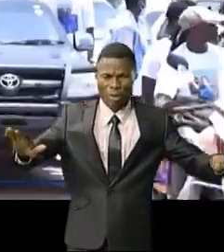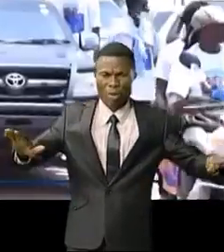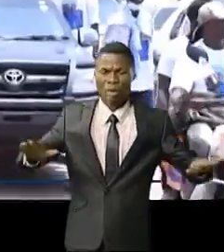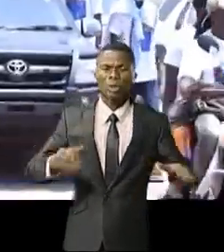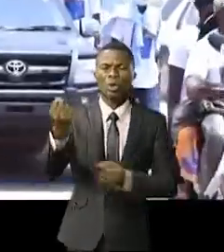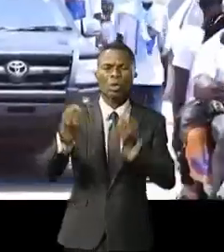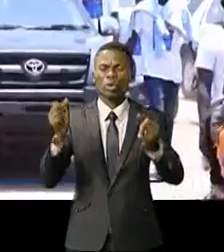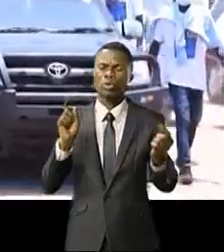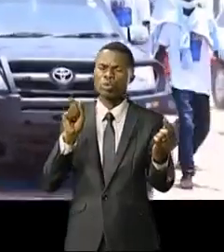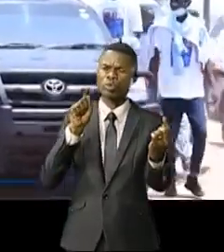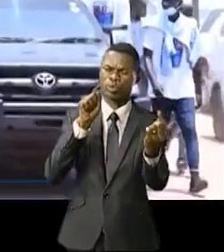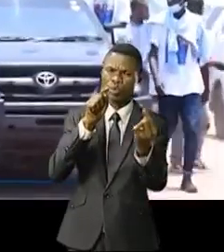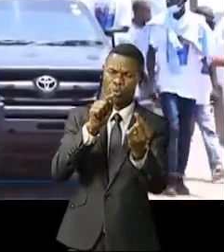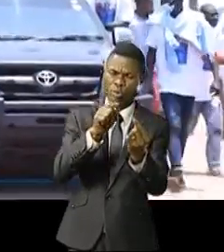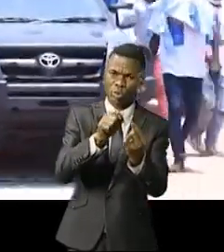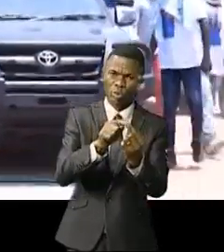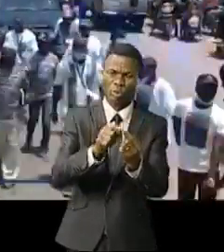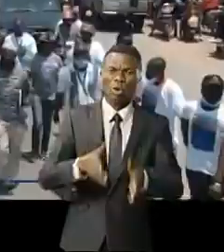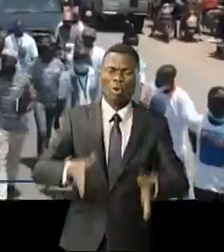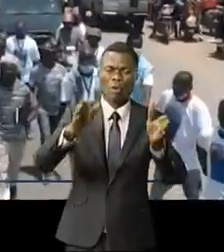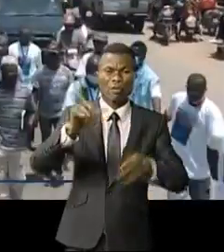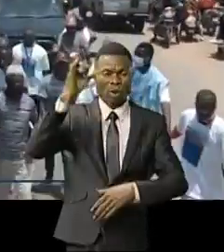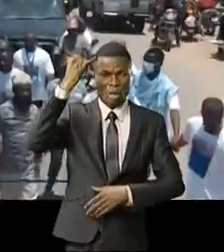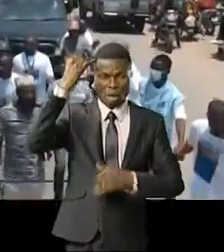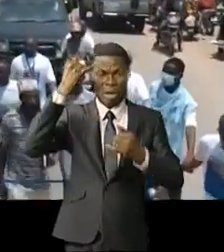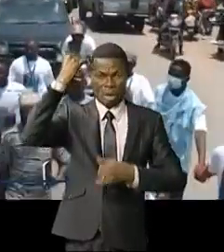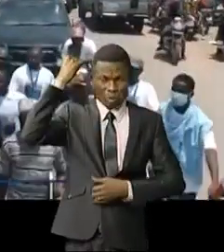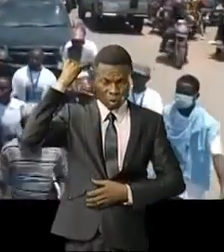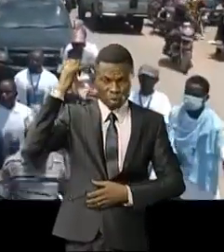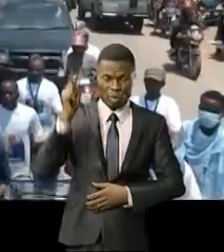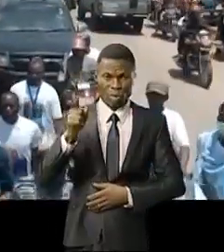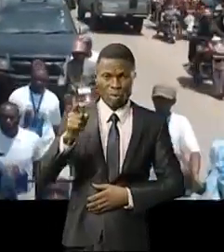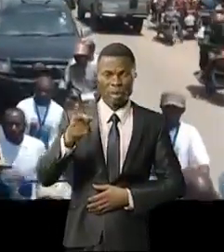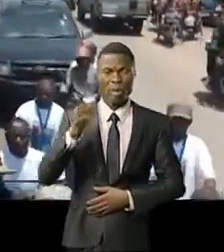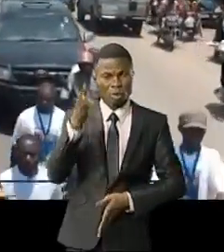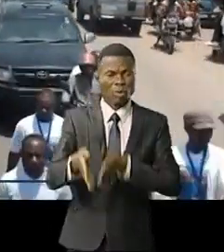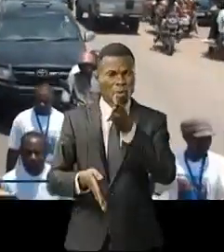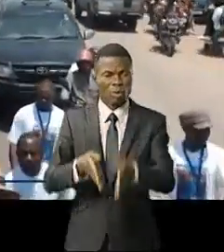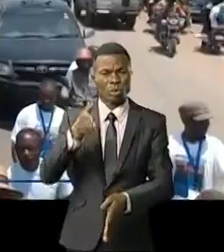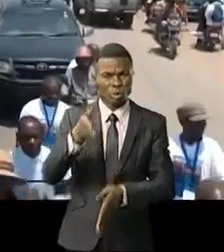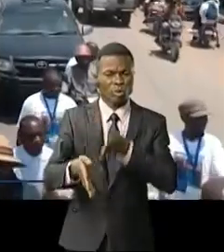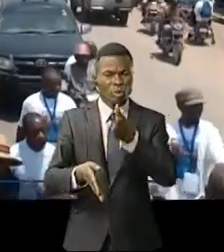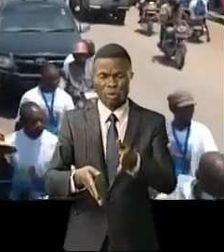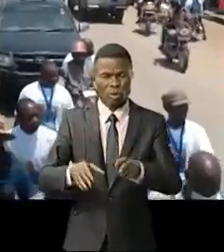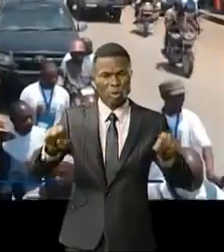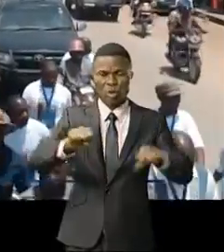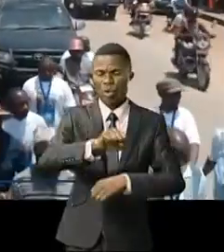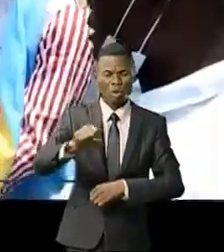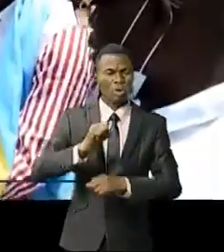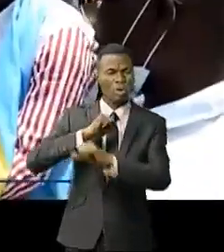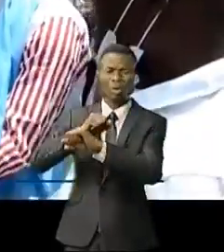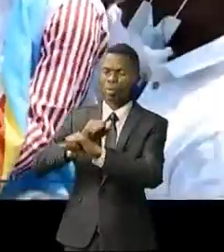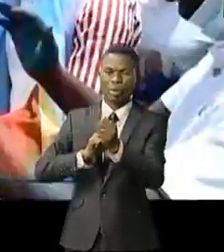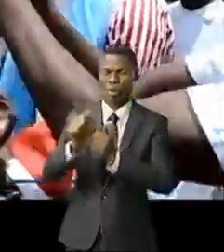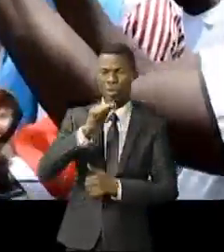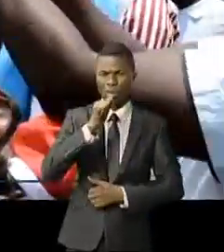s'était branlé, direction boulevard Lumumba. Obligé à certains endroits de faire le pied, Christian Kitungwa, ce cadre de l'Union sacrée, a